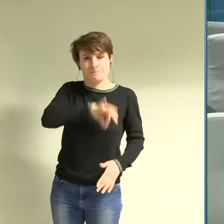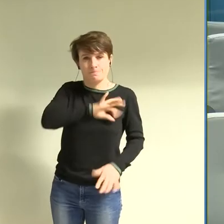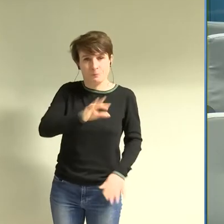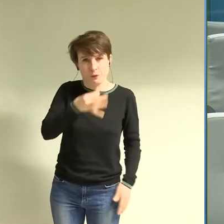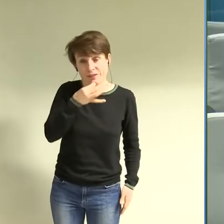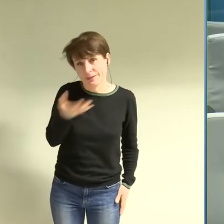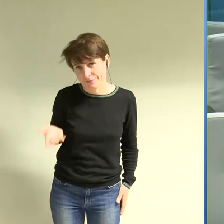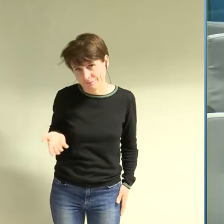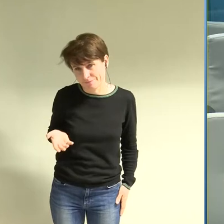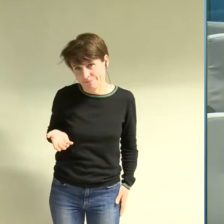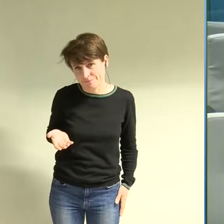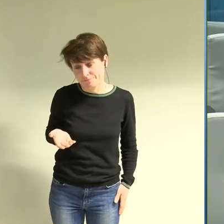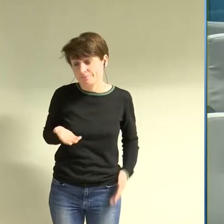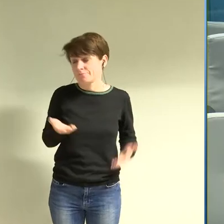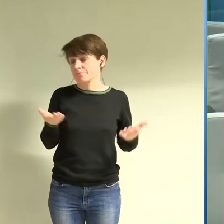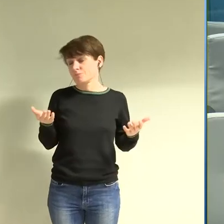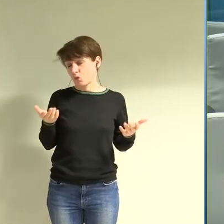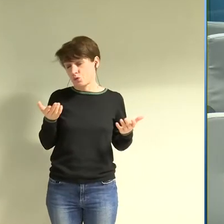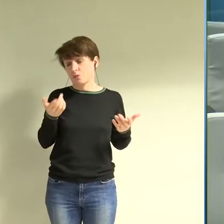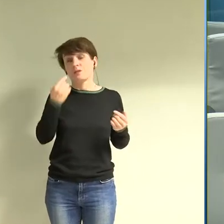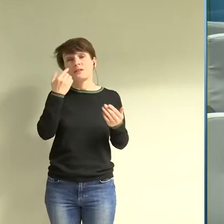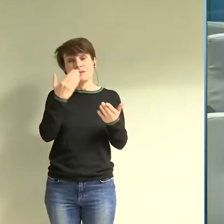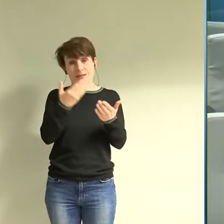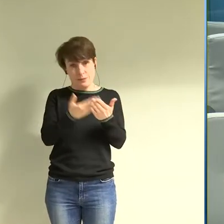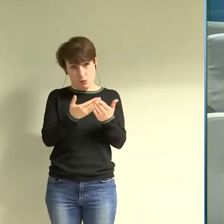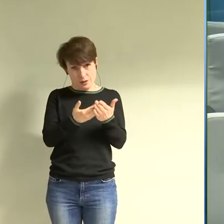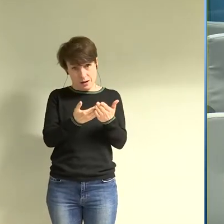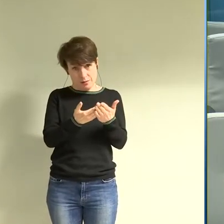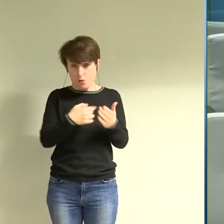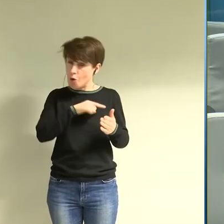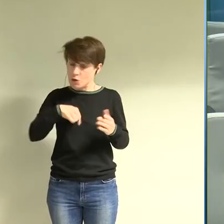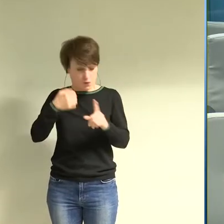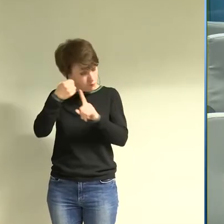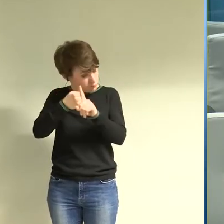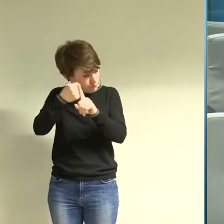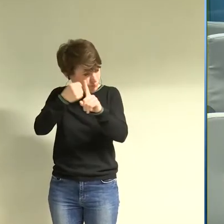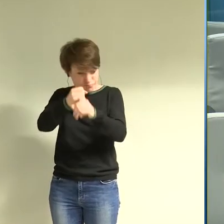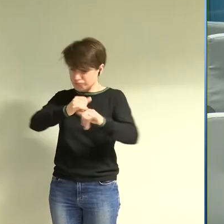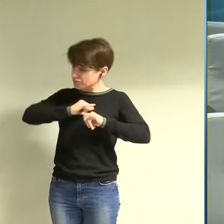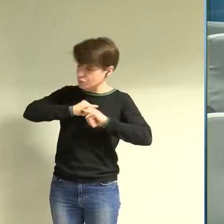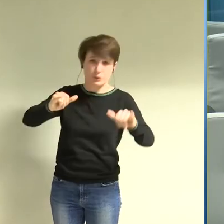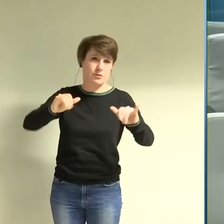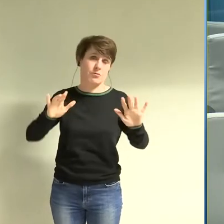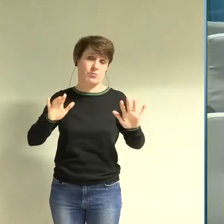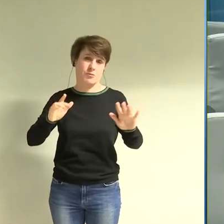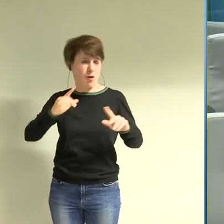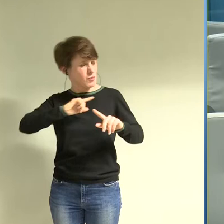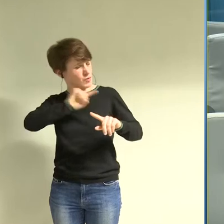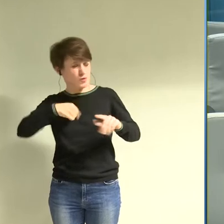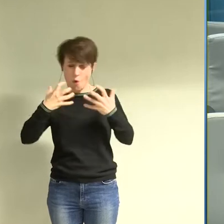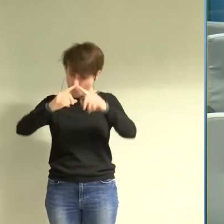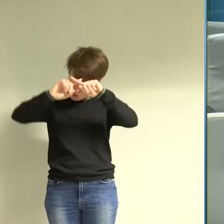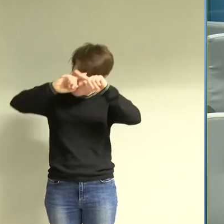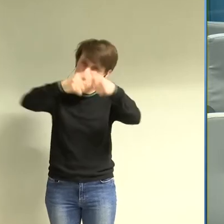sujet c'est la raison pour laquelle nous le combattons de toutes nos forces et de tout notre conviction parce que justement nous portons